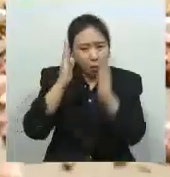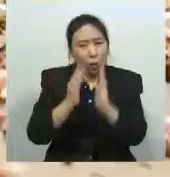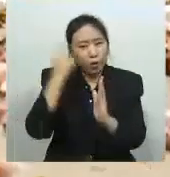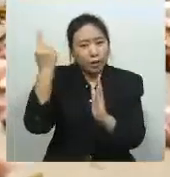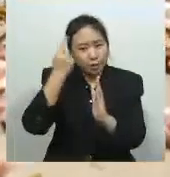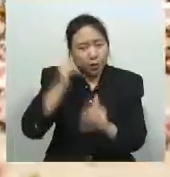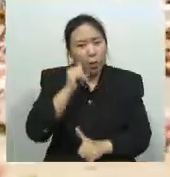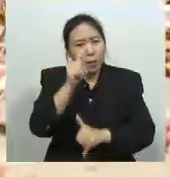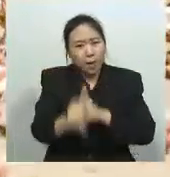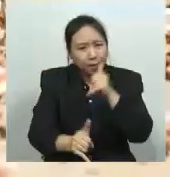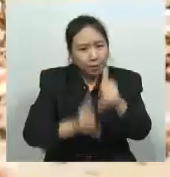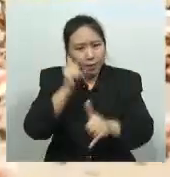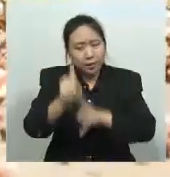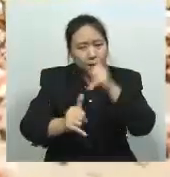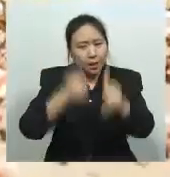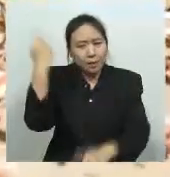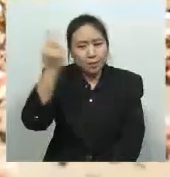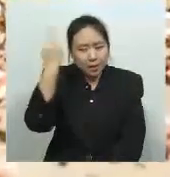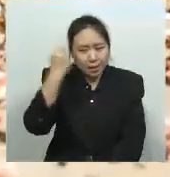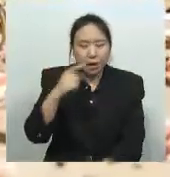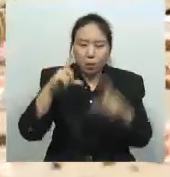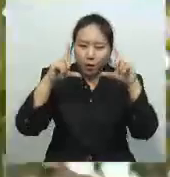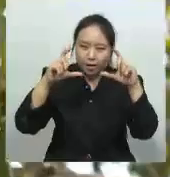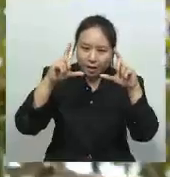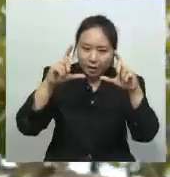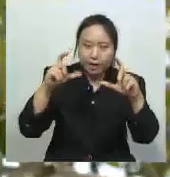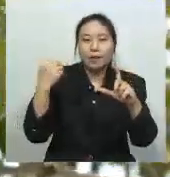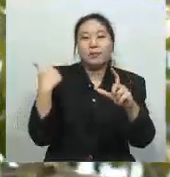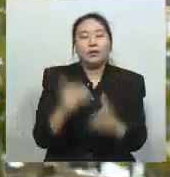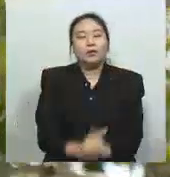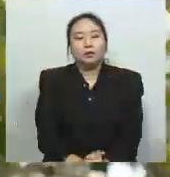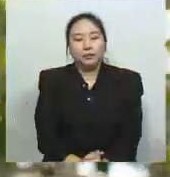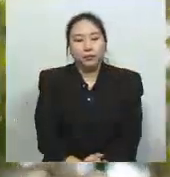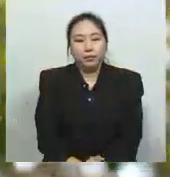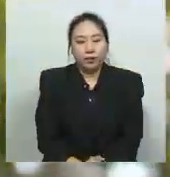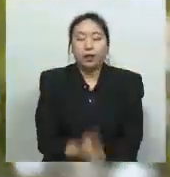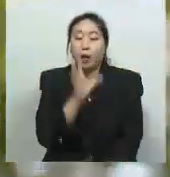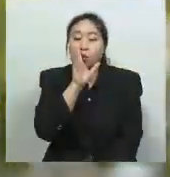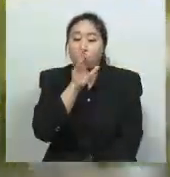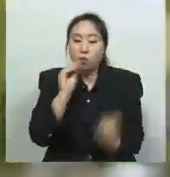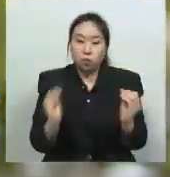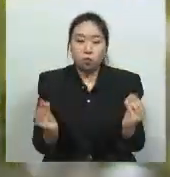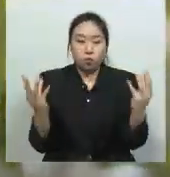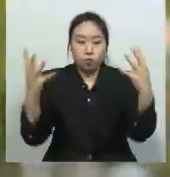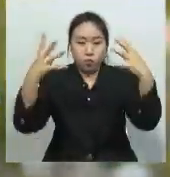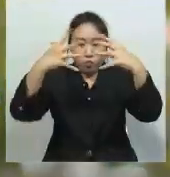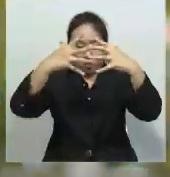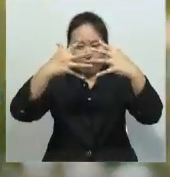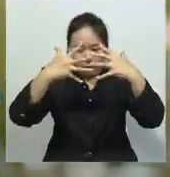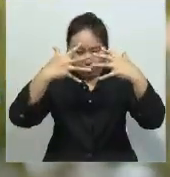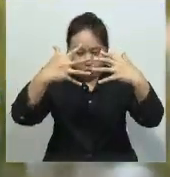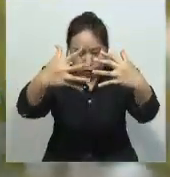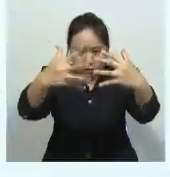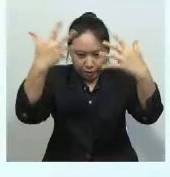ที่ยวจำนวนมากแวะเวียนมาเที่ยวชมแล้วก็ถ่ายรูปไปเป็นที่ระลึกนอกจากอุโมงค์ชมพูพันทิพย์แล้วนะครับด้านหลังยัง